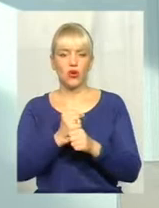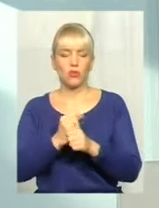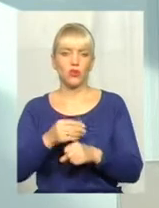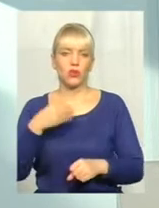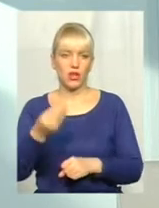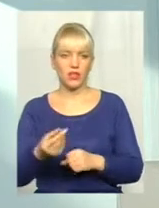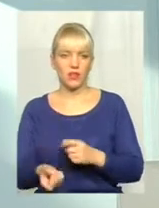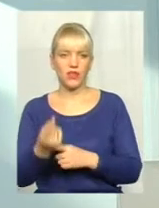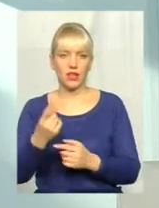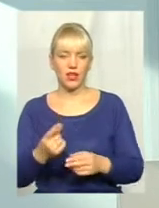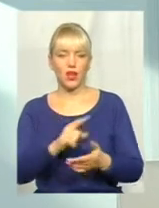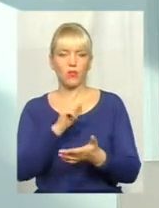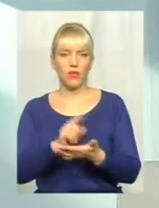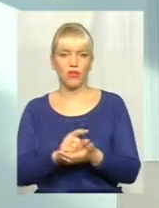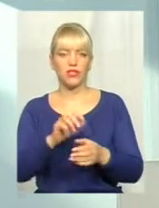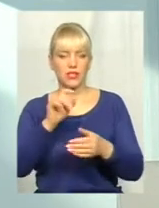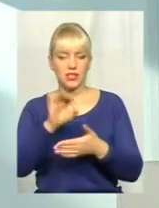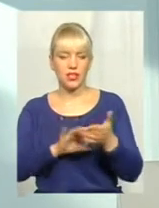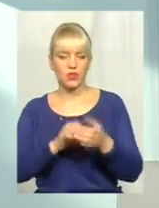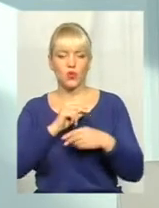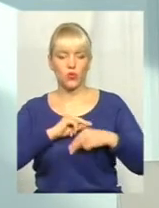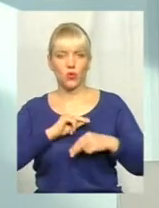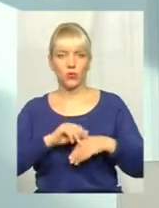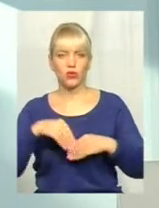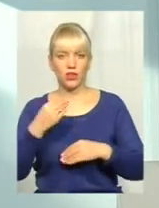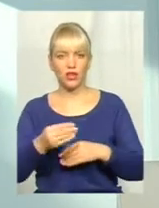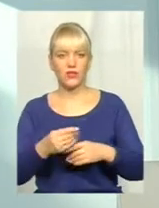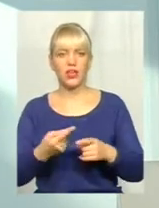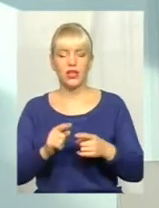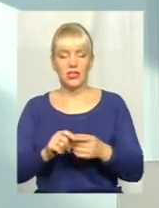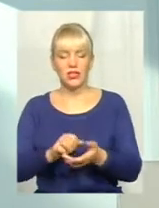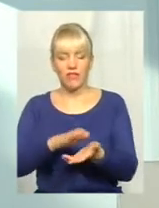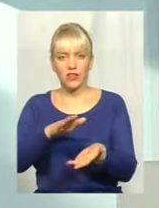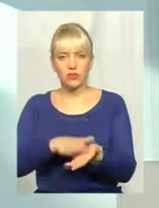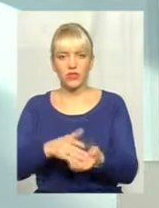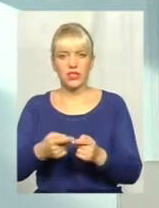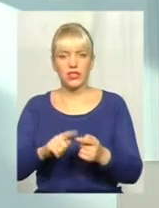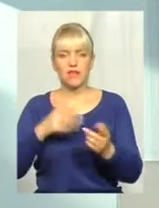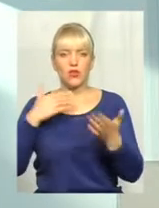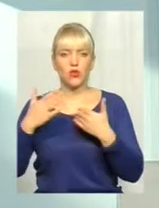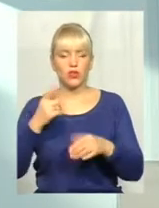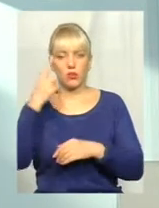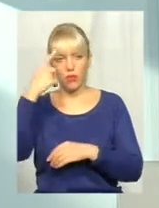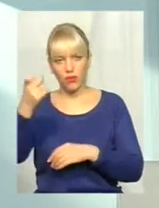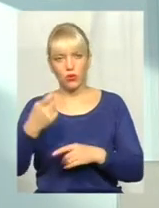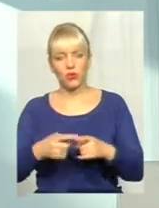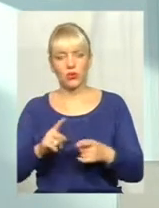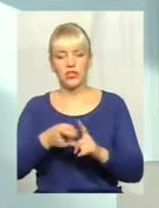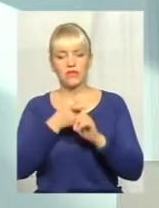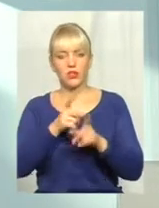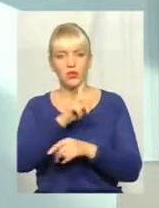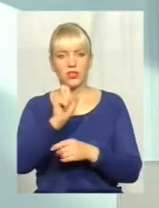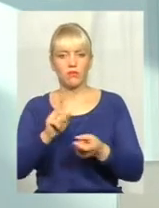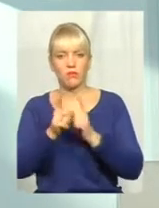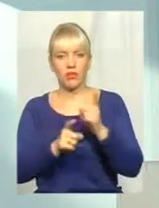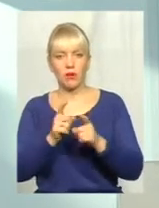Виникає обов'язок зразу в роботодавця належним чином зафіксувати цю такі відносини і повідомити про це у зв'язку з змінами в